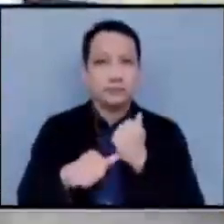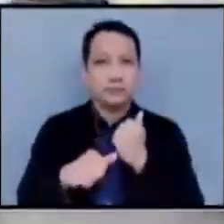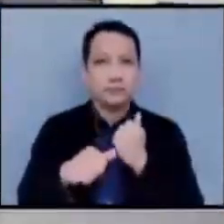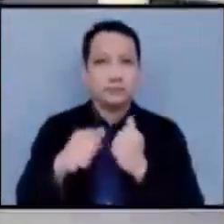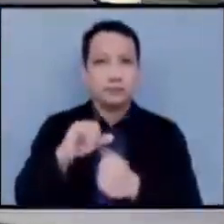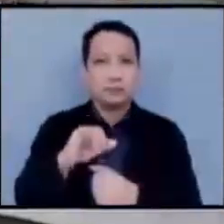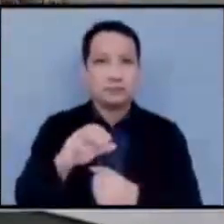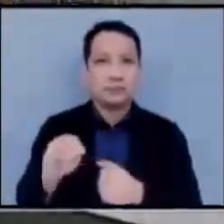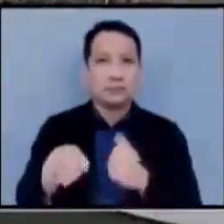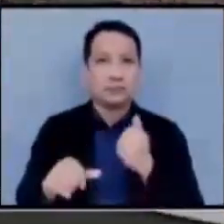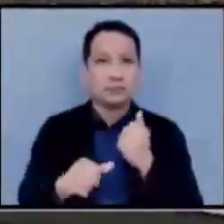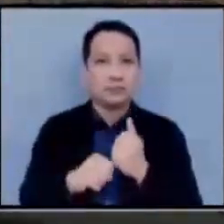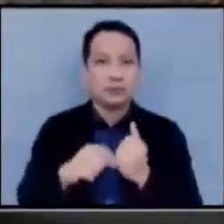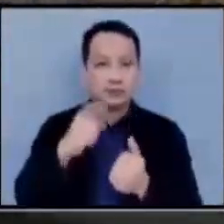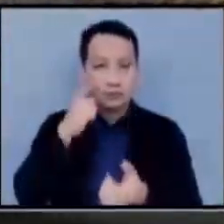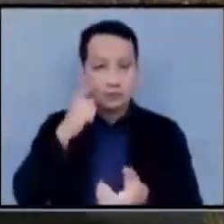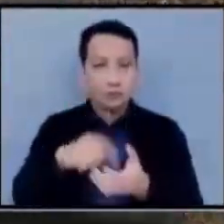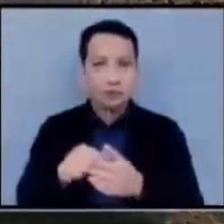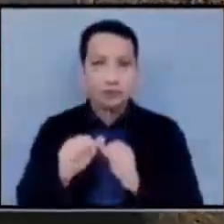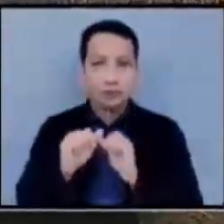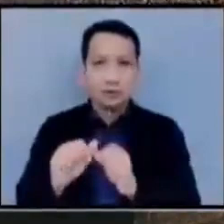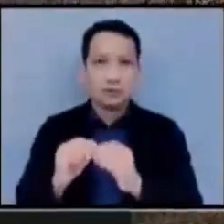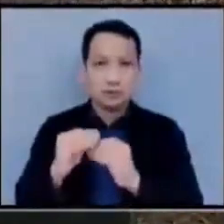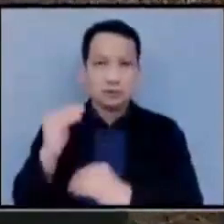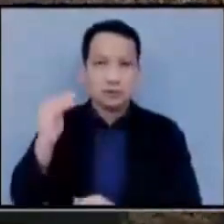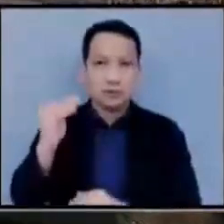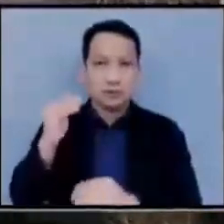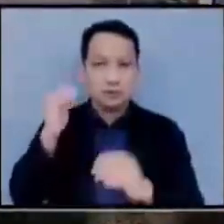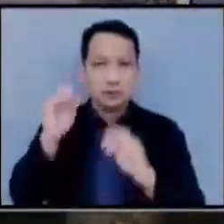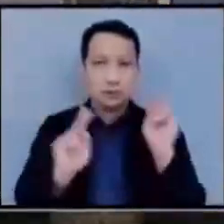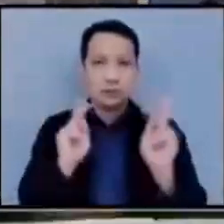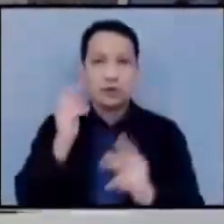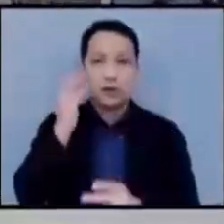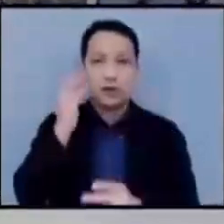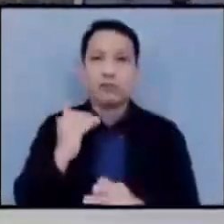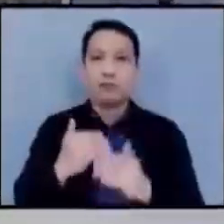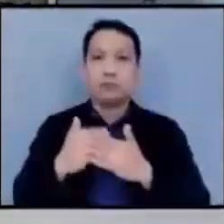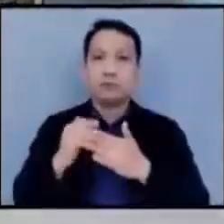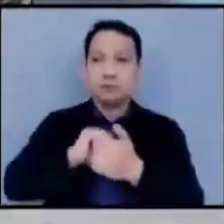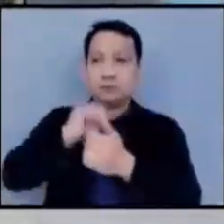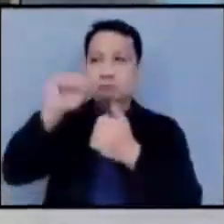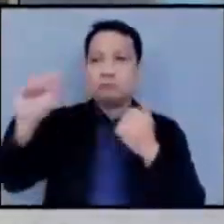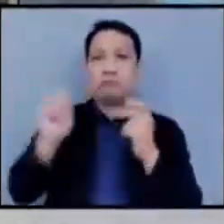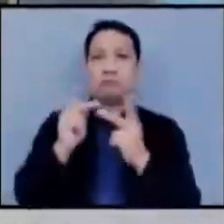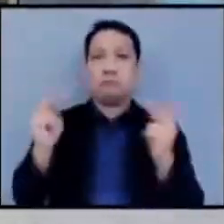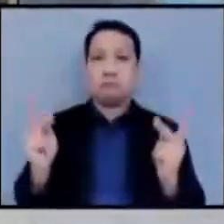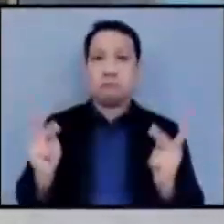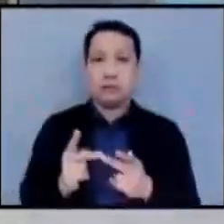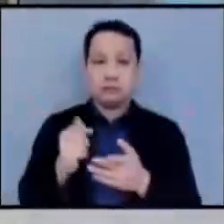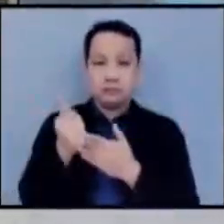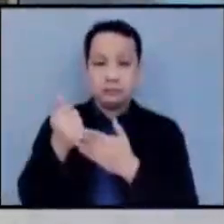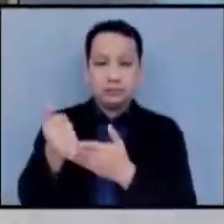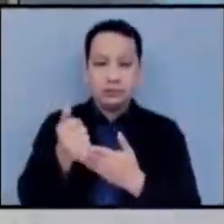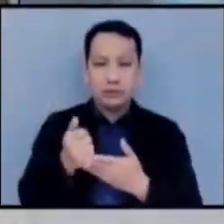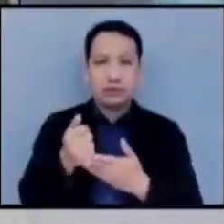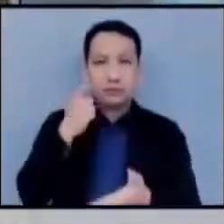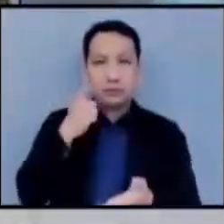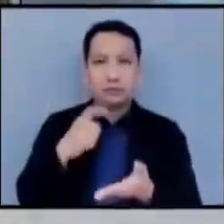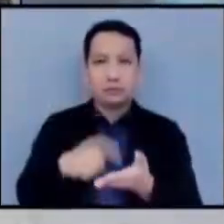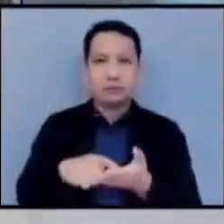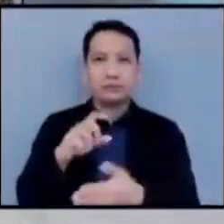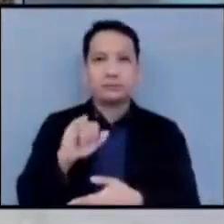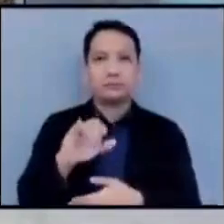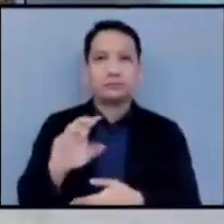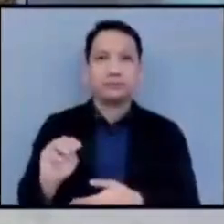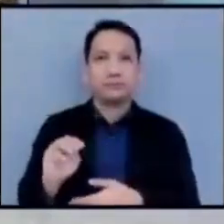Registration. Layon din po niyang maabot ang ating mga kababayan sa mga malalayong lugar at tulungang makapagparehistro. Si Karen Villanda